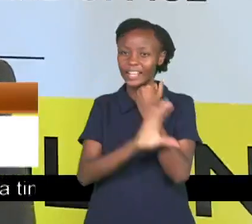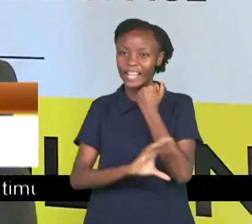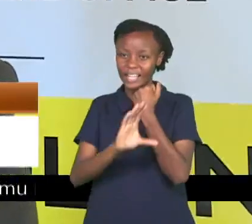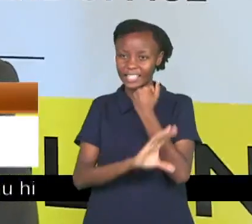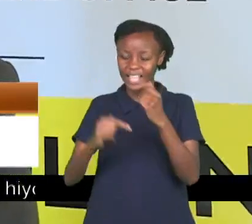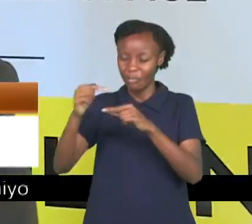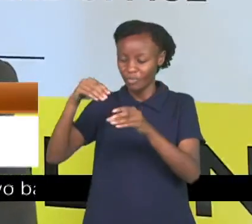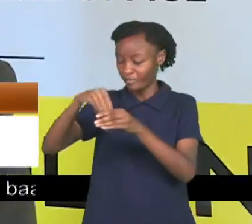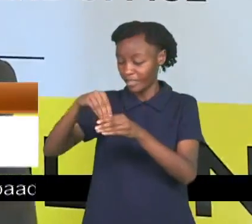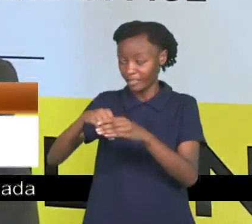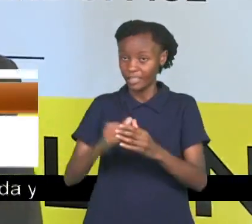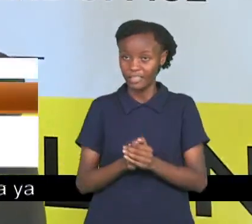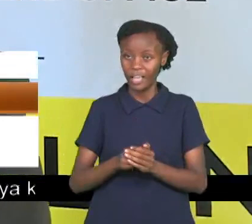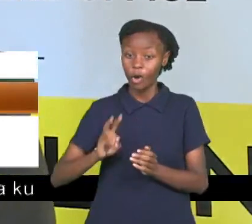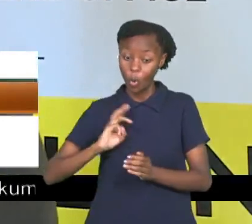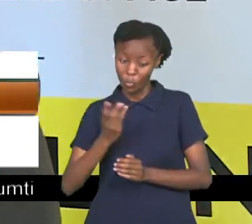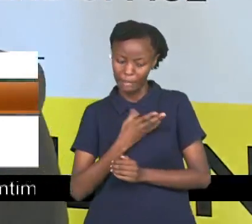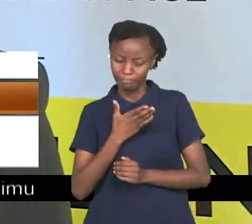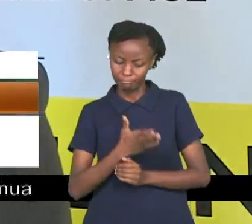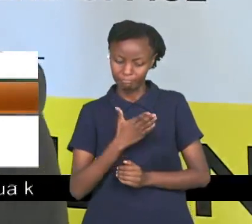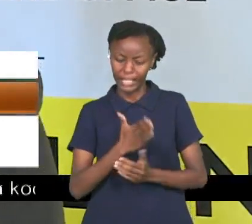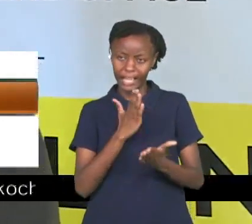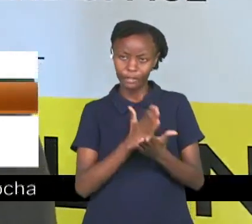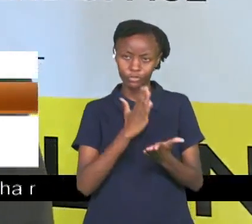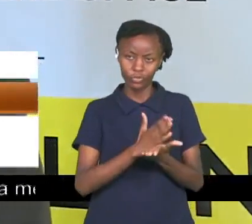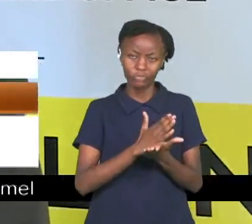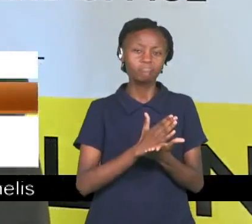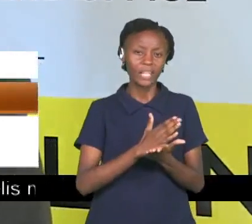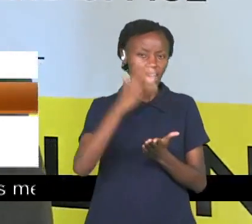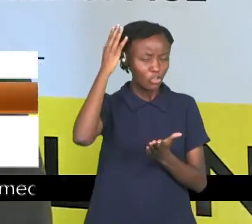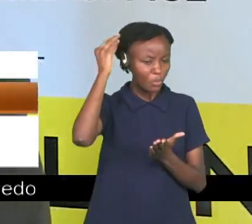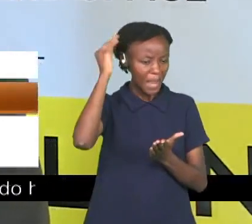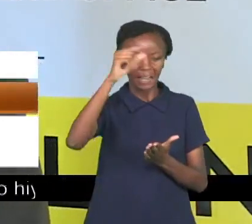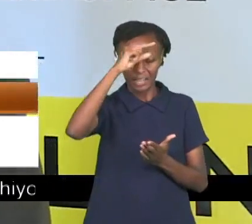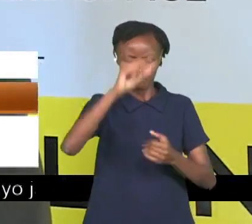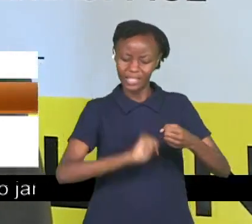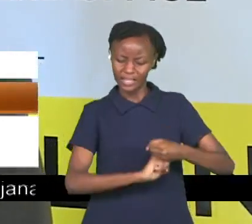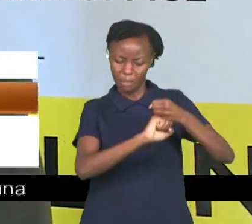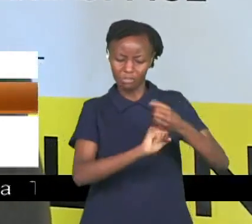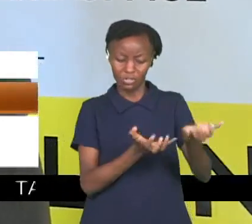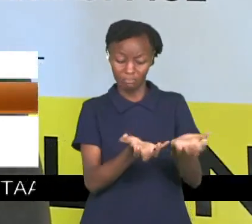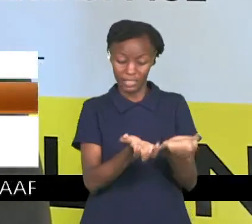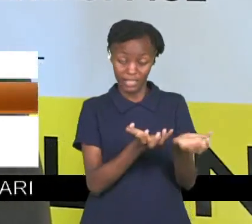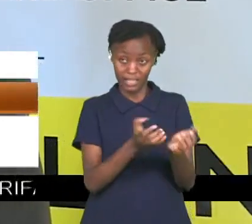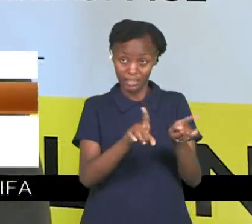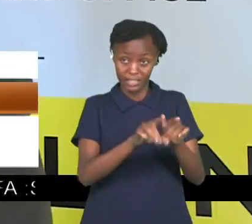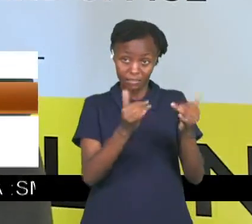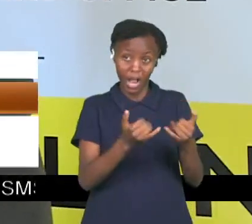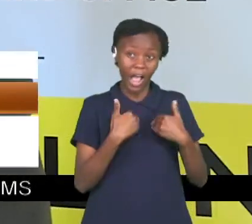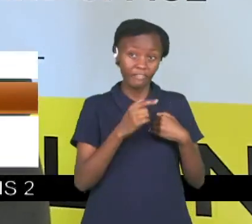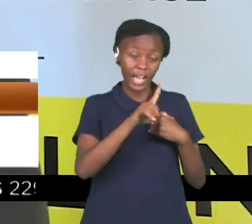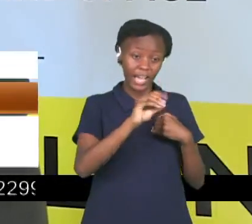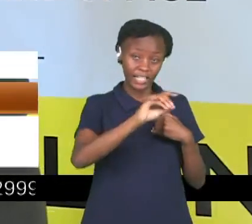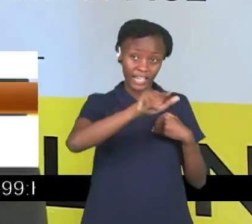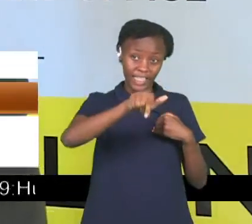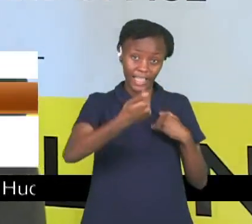We found doing business to be very straightforward, the government to be very supportive, and to date we've done more than 100,000 clean